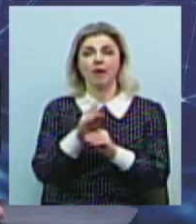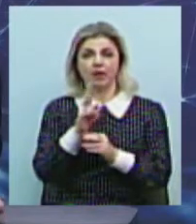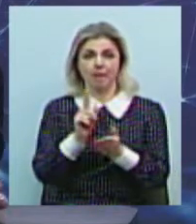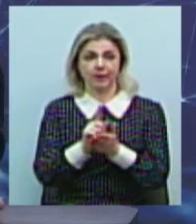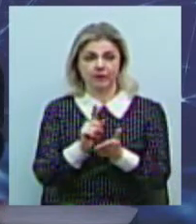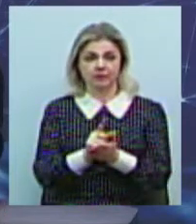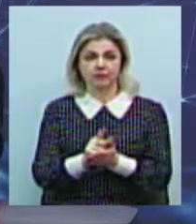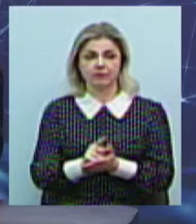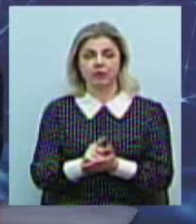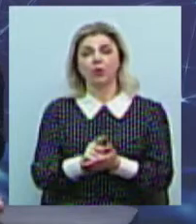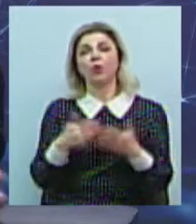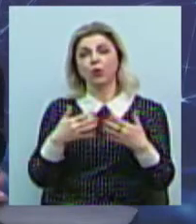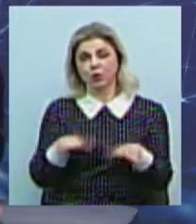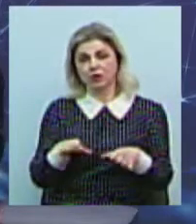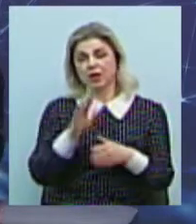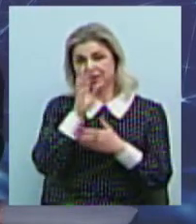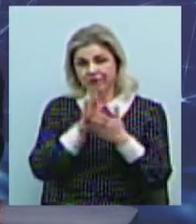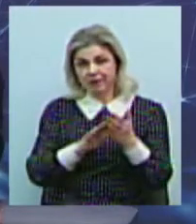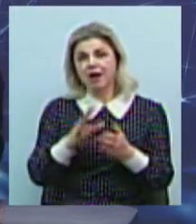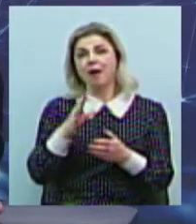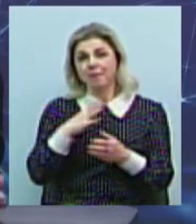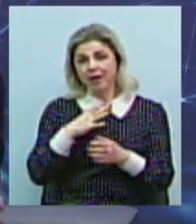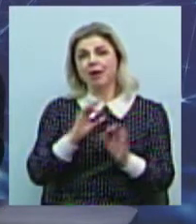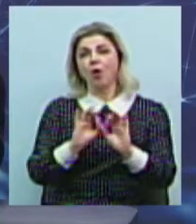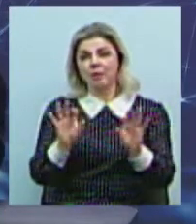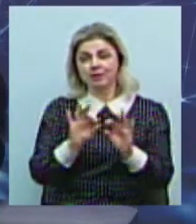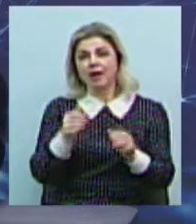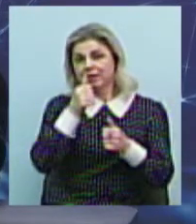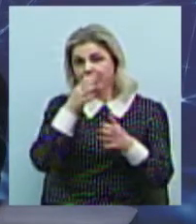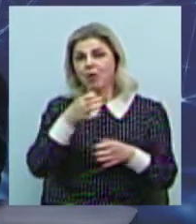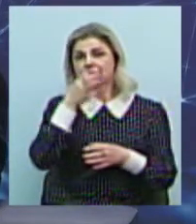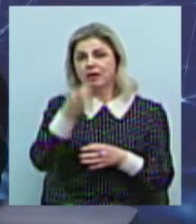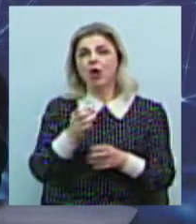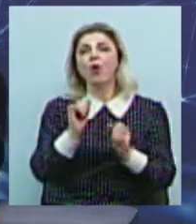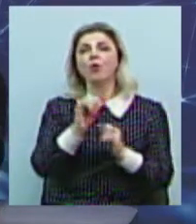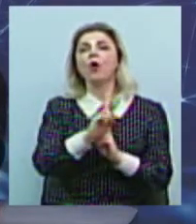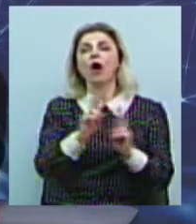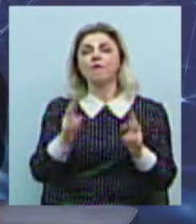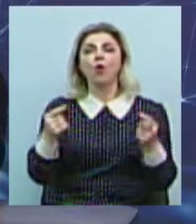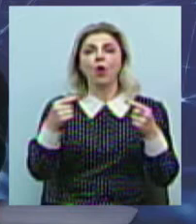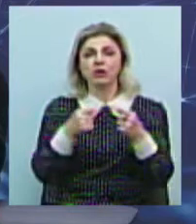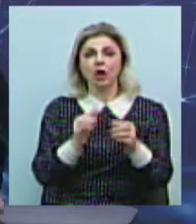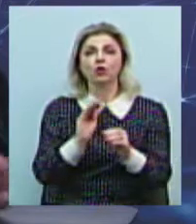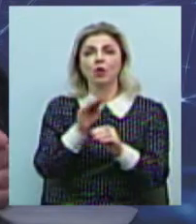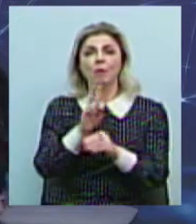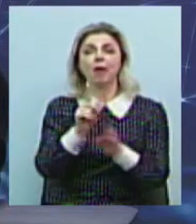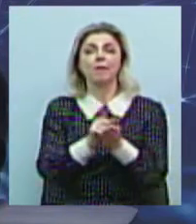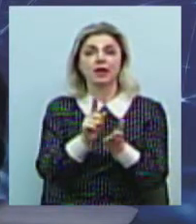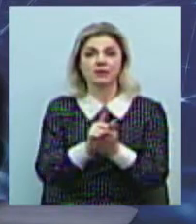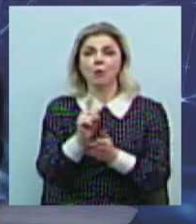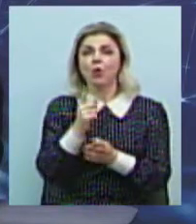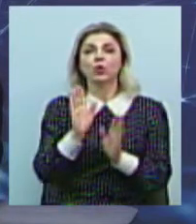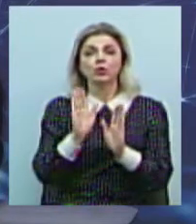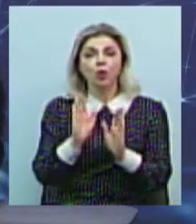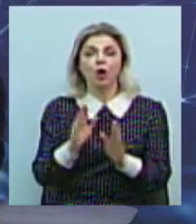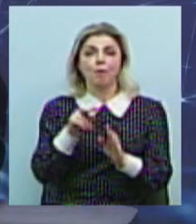той раз, ну, я вже говорив, вибачаюсь, попередньому глядачу, що я не можу сказати, в кого яка конкретно буде добавка до пенсії, тому що це можна визначити